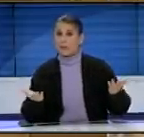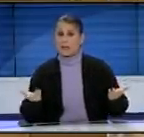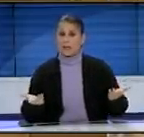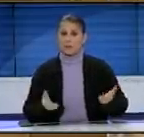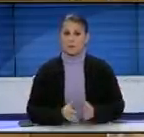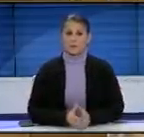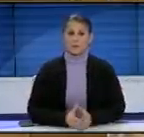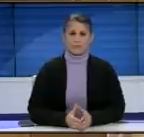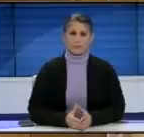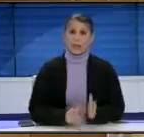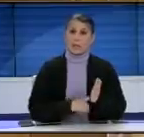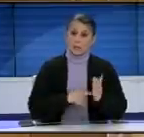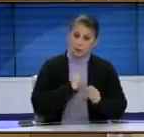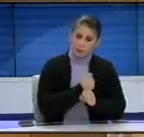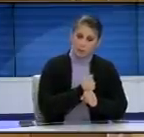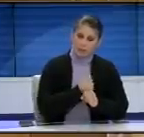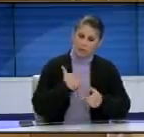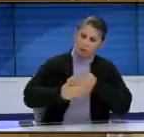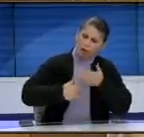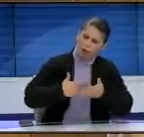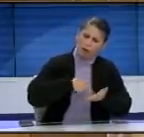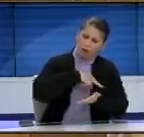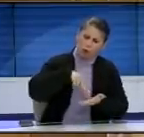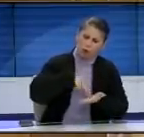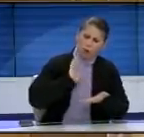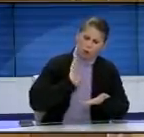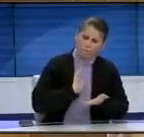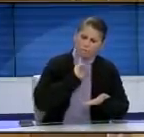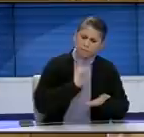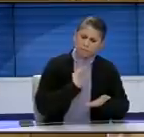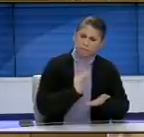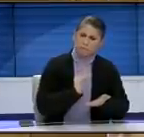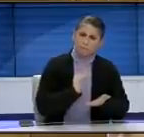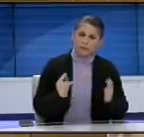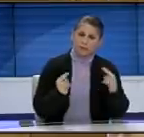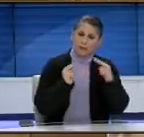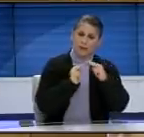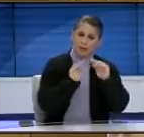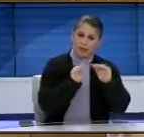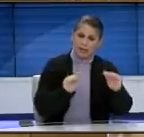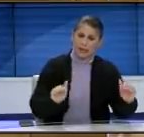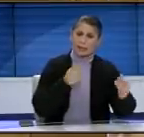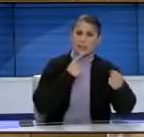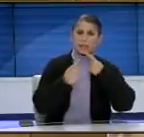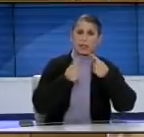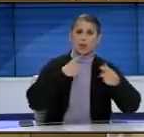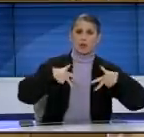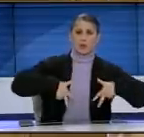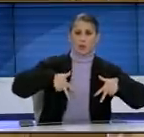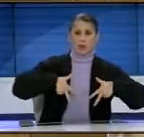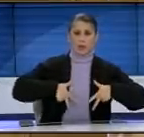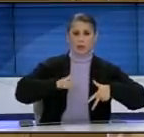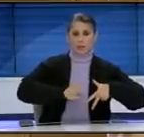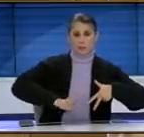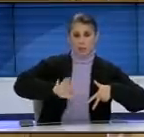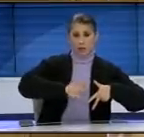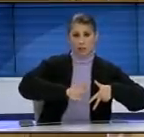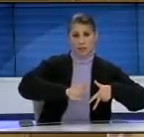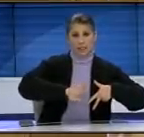Πρέπει να επιμείνει στον παραδοσιακό της ρόλο ως γέφυρα ειρήνης και συνεννόησης των χωρών και των λαών της